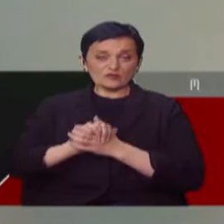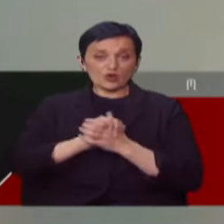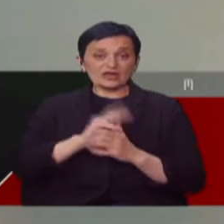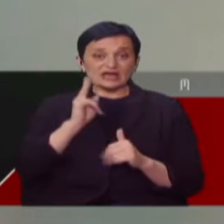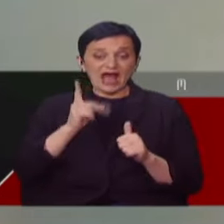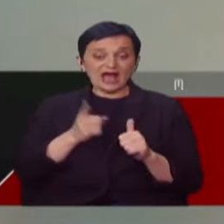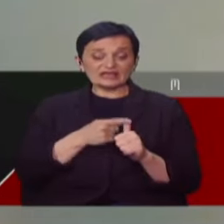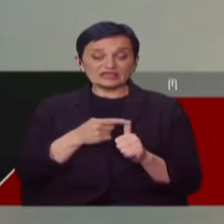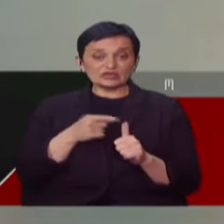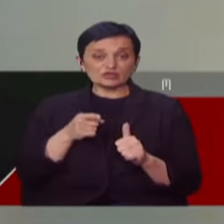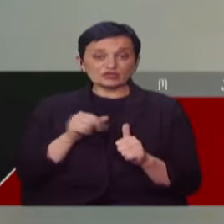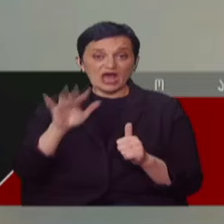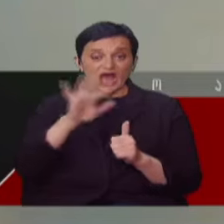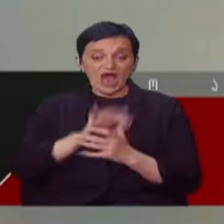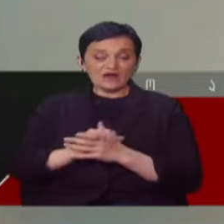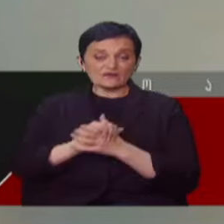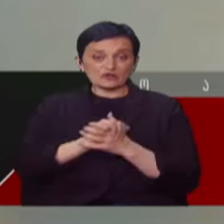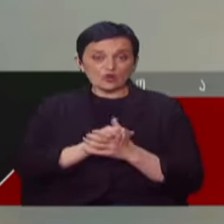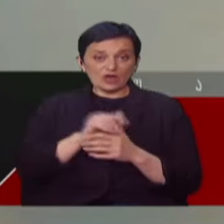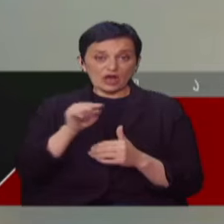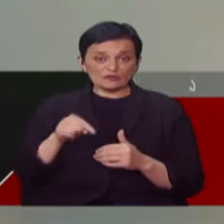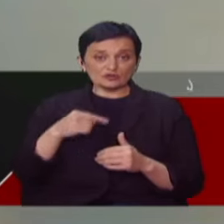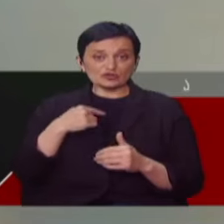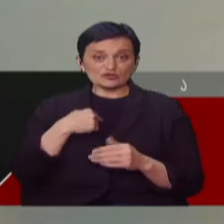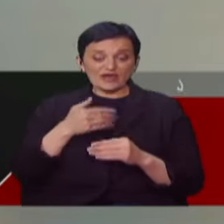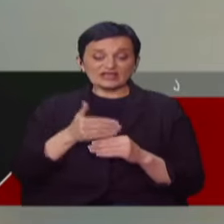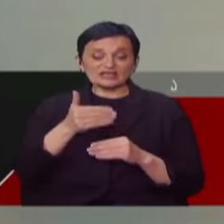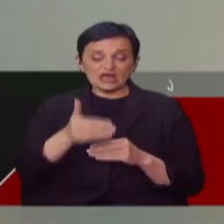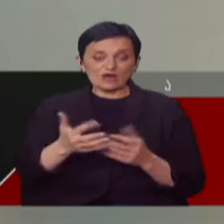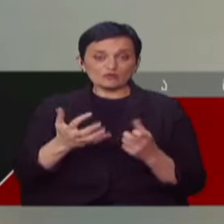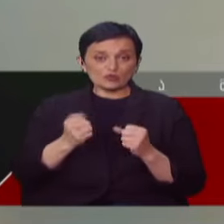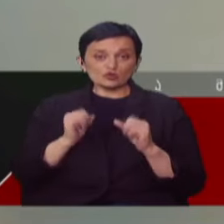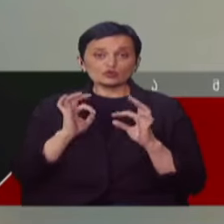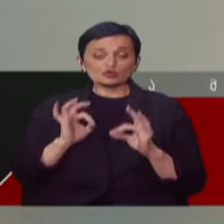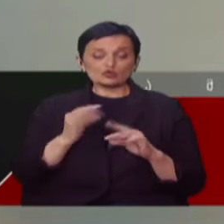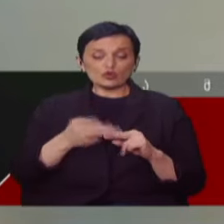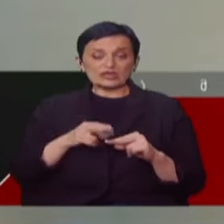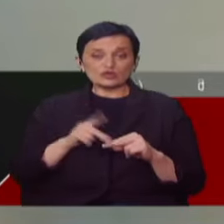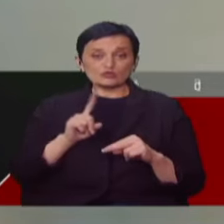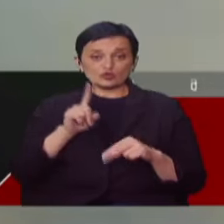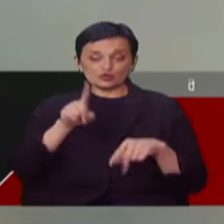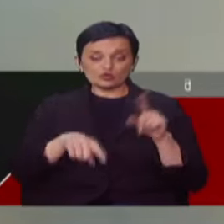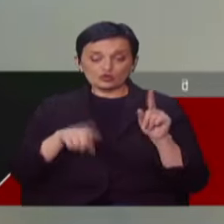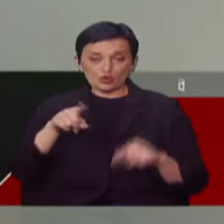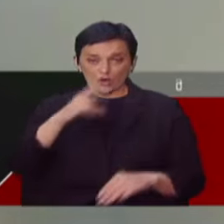კანდიდატის სტატუსთან ევროკავშირთან, რომელიც ჩვენ დაგვიანებით მივიღეთ, სწორედ იმიტომ რომ